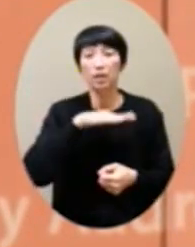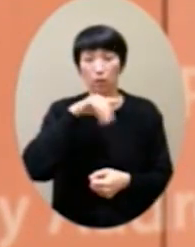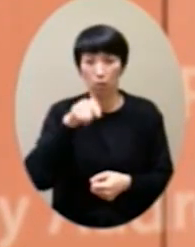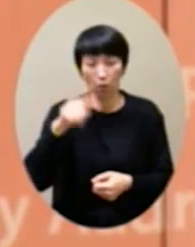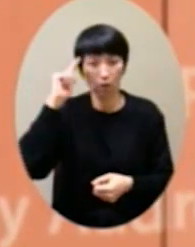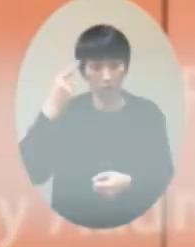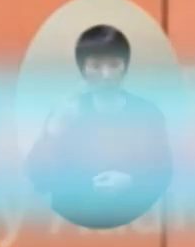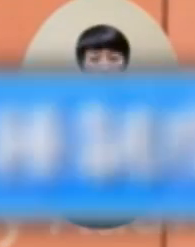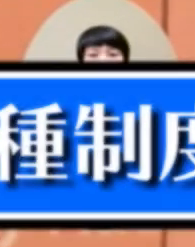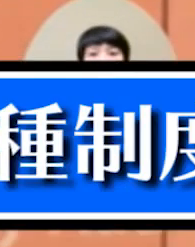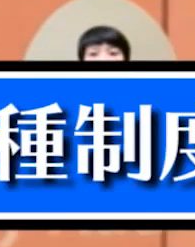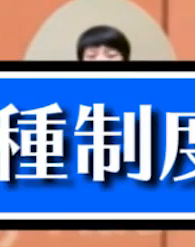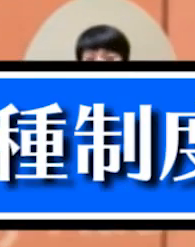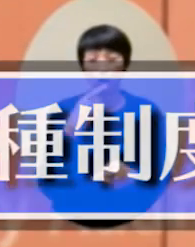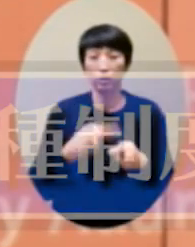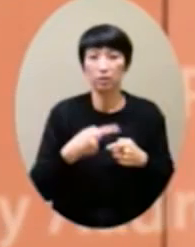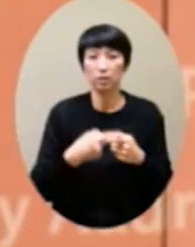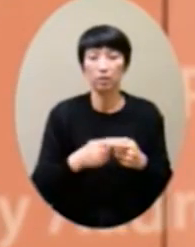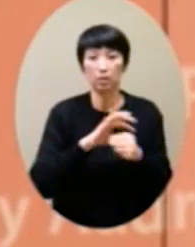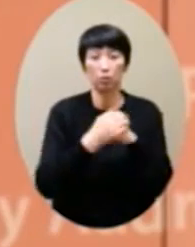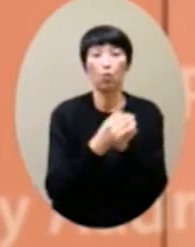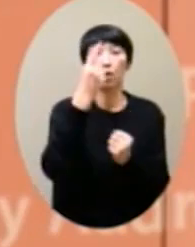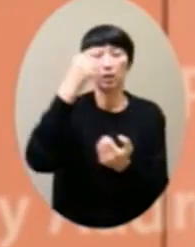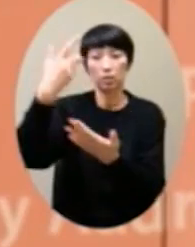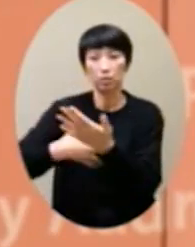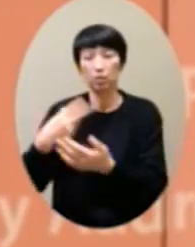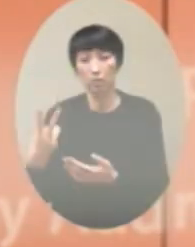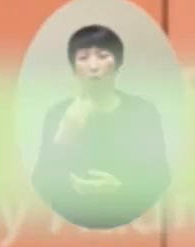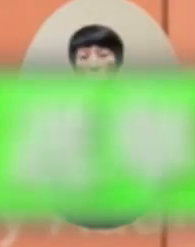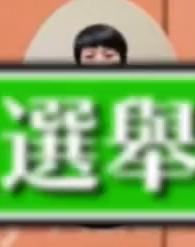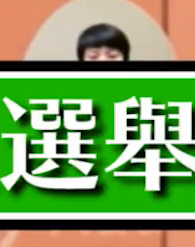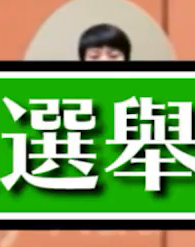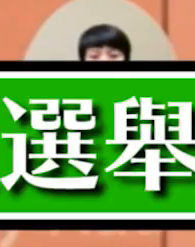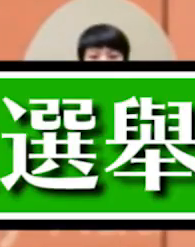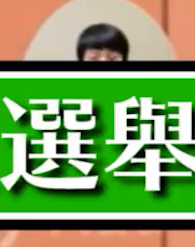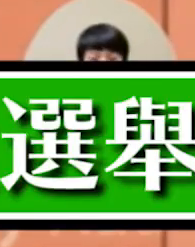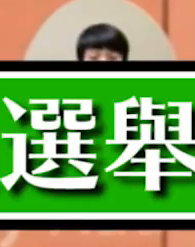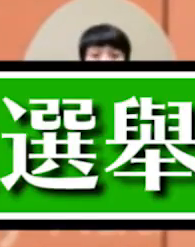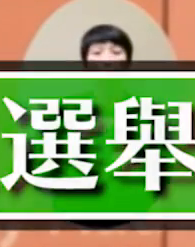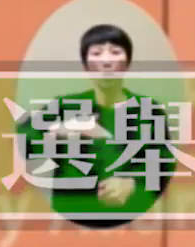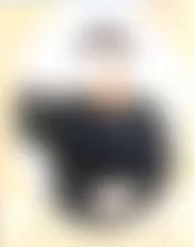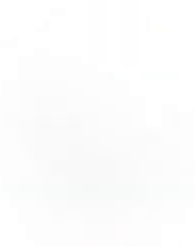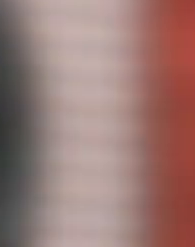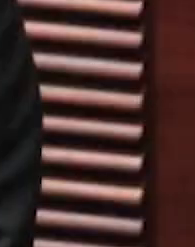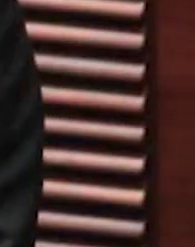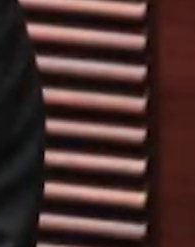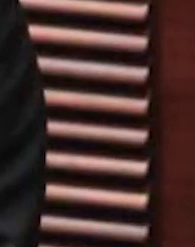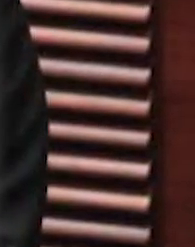咧行使到一個國家兩種制度、港人治港底下嘅高度自治嘅民主選舉。